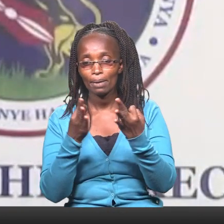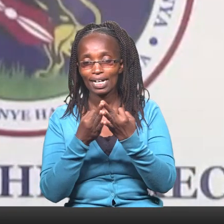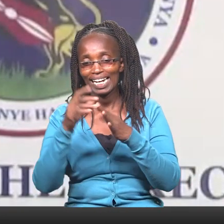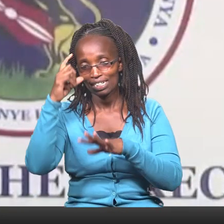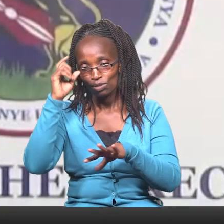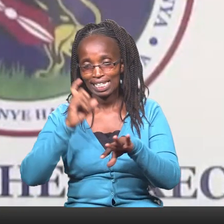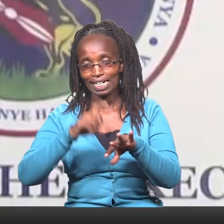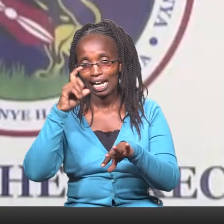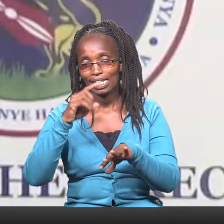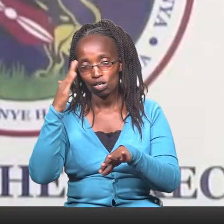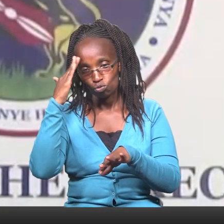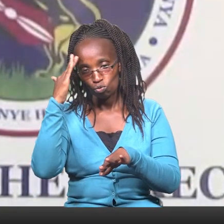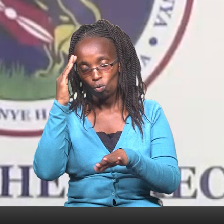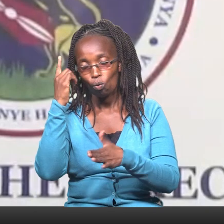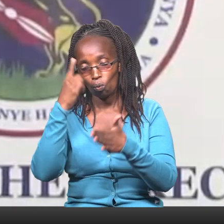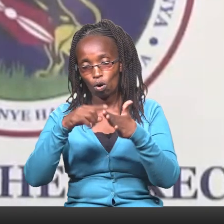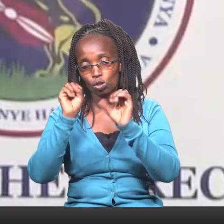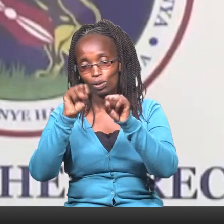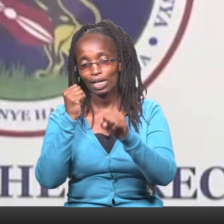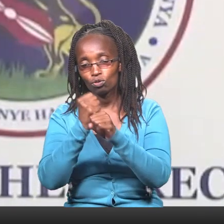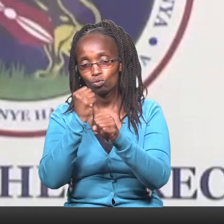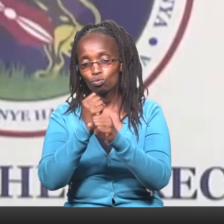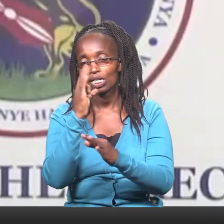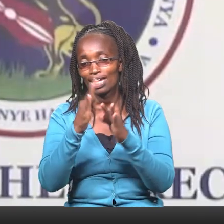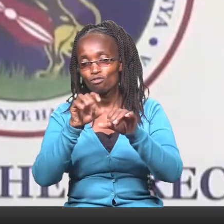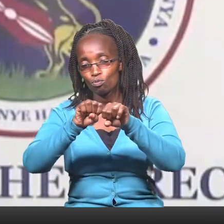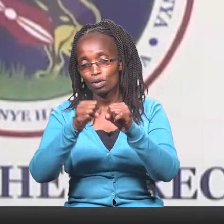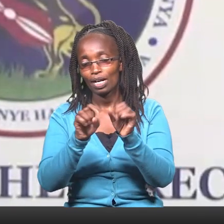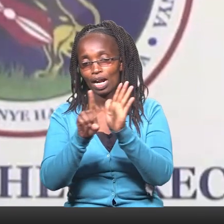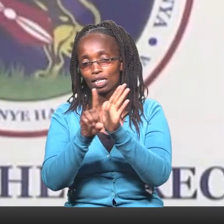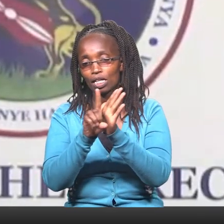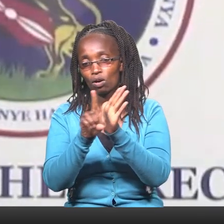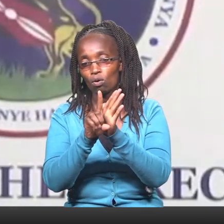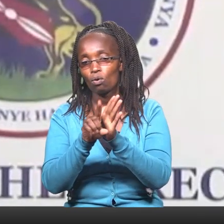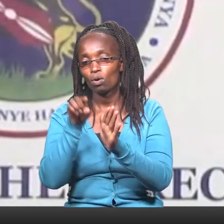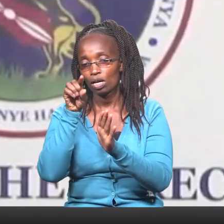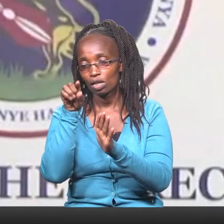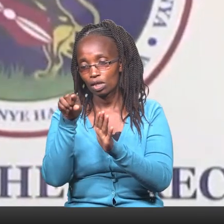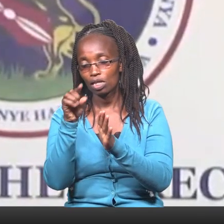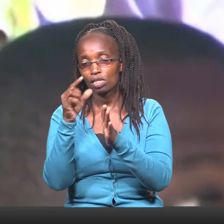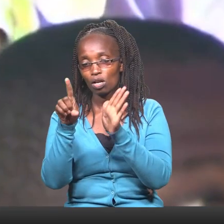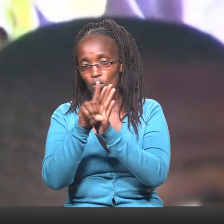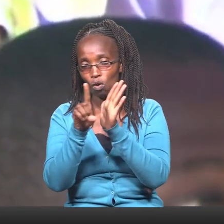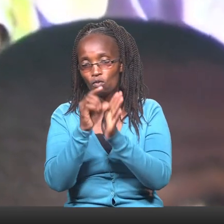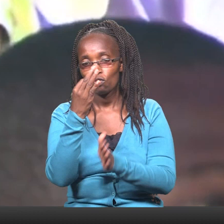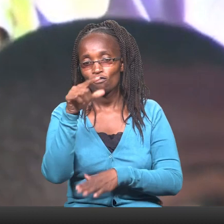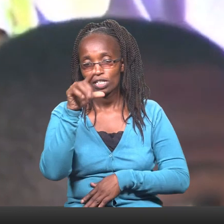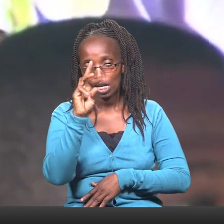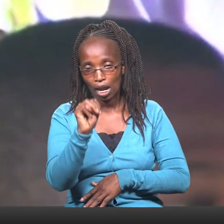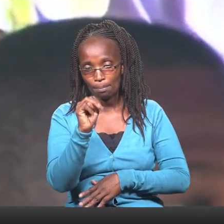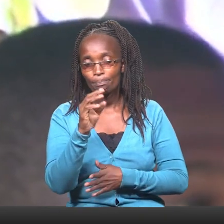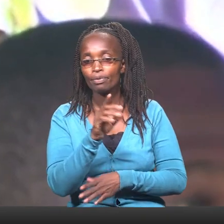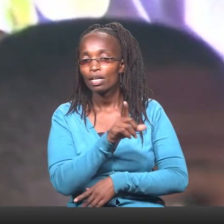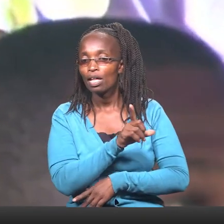ni jambo gani linaweza kufanyika ikiwa umevunja sheria, ambayo sheria hiyo ni hiyo ya FGM.